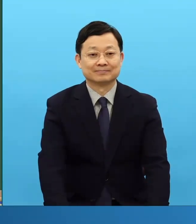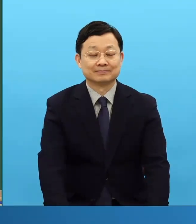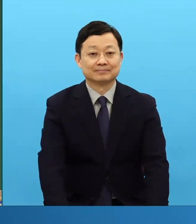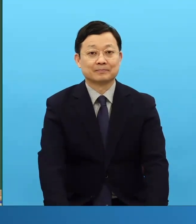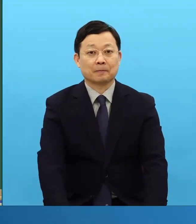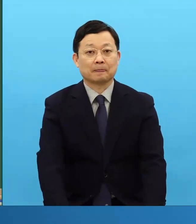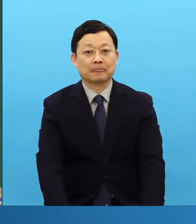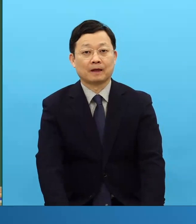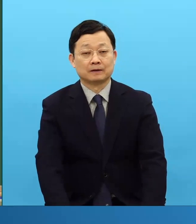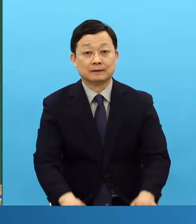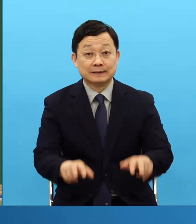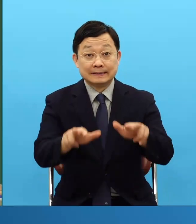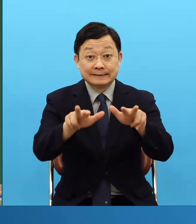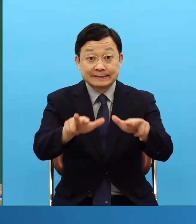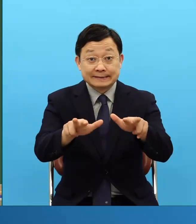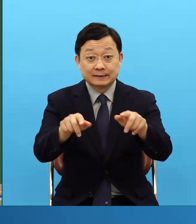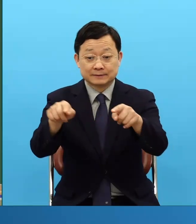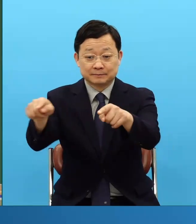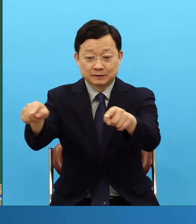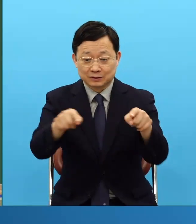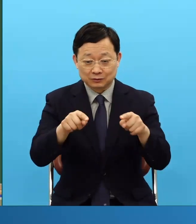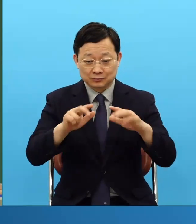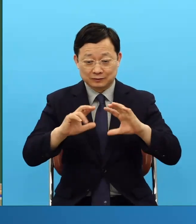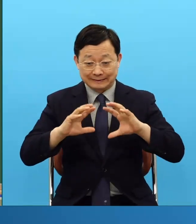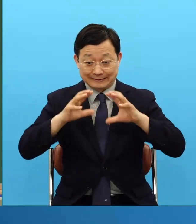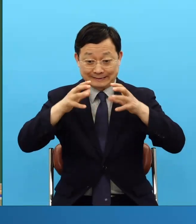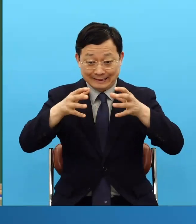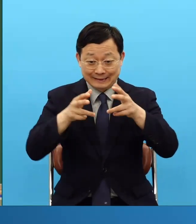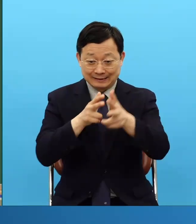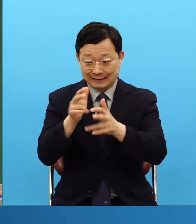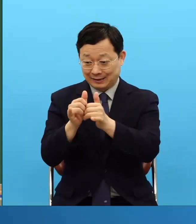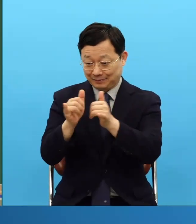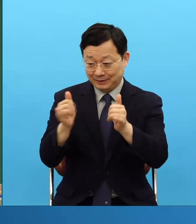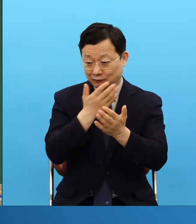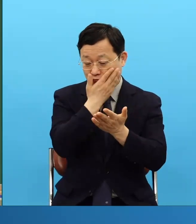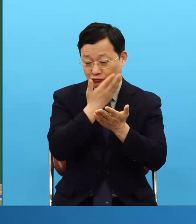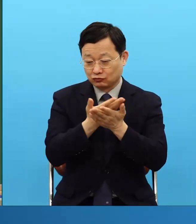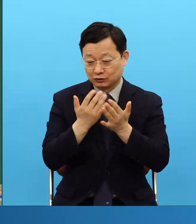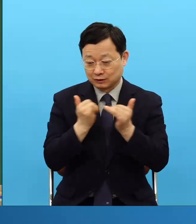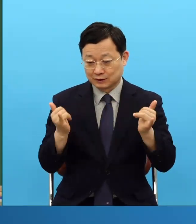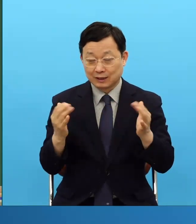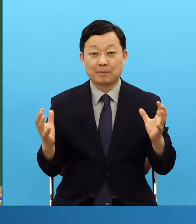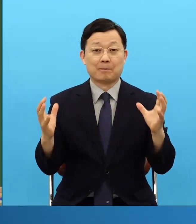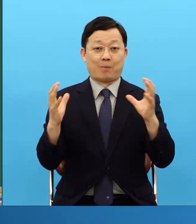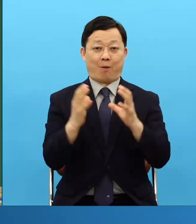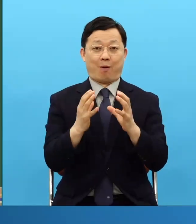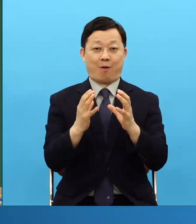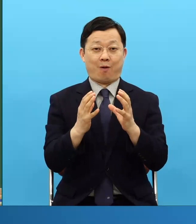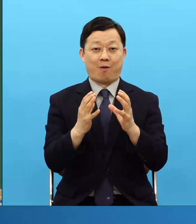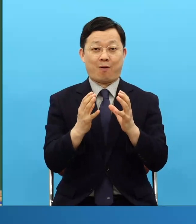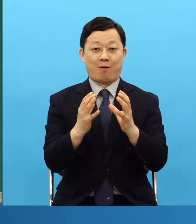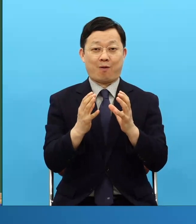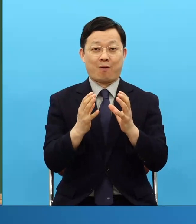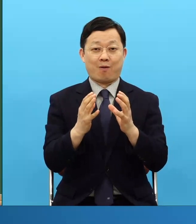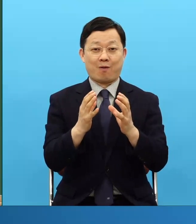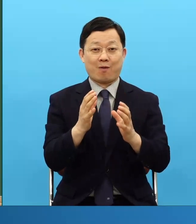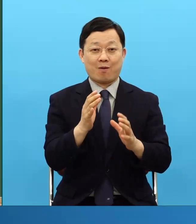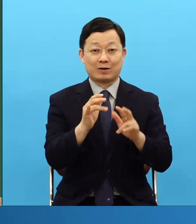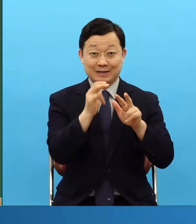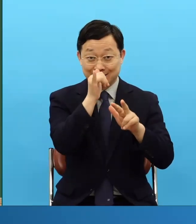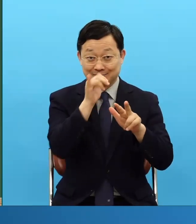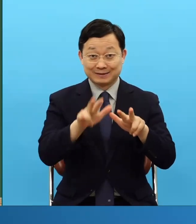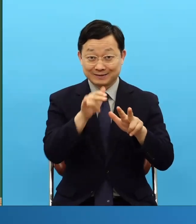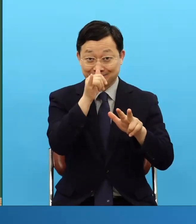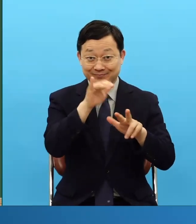우리 전국 세계 산업인들 또 여러분들 중직자들입니다. And you are business people throughout the nation, the world, and also church